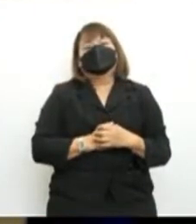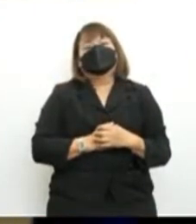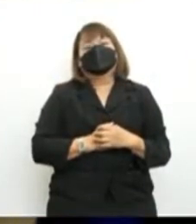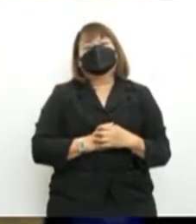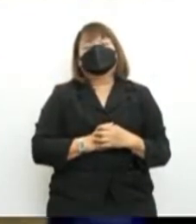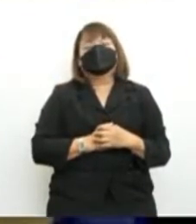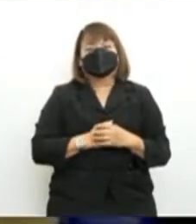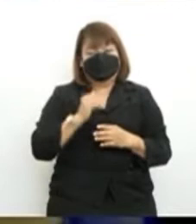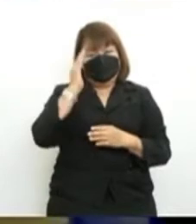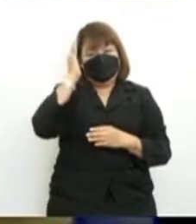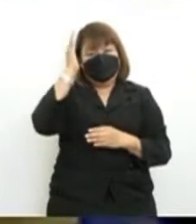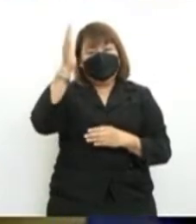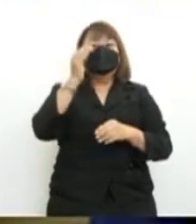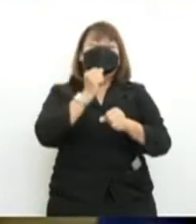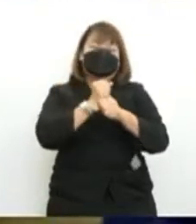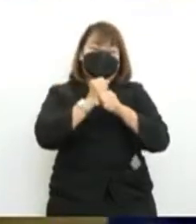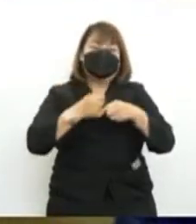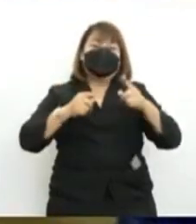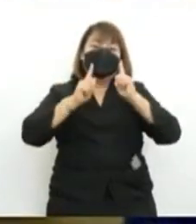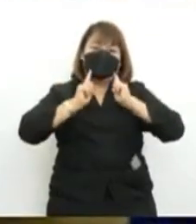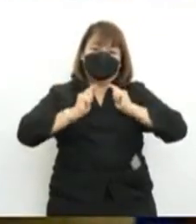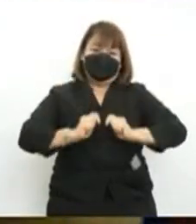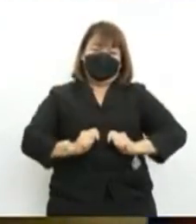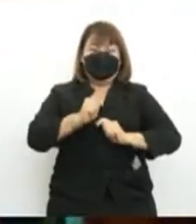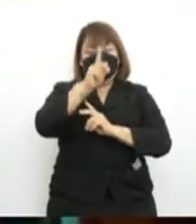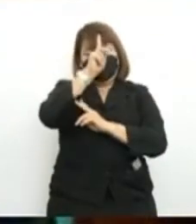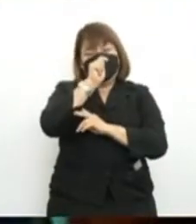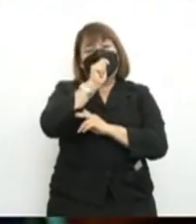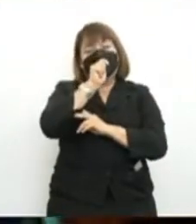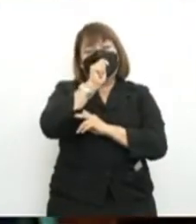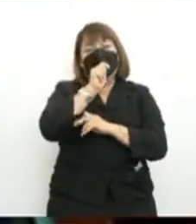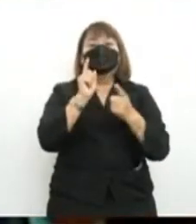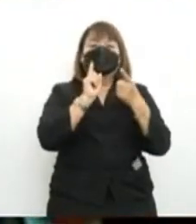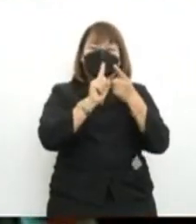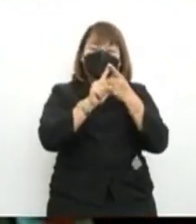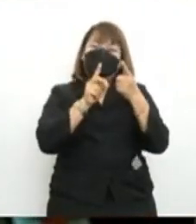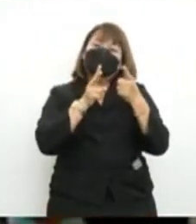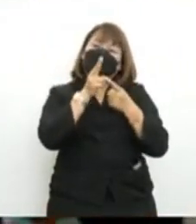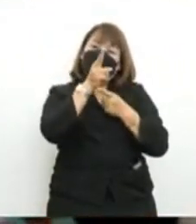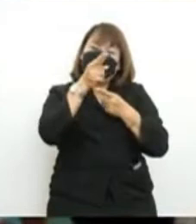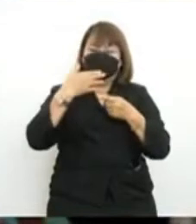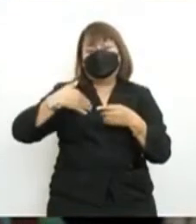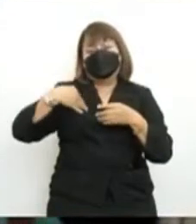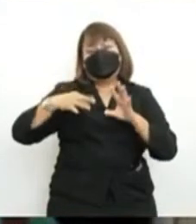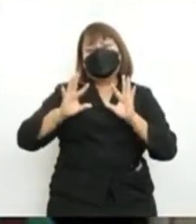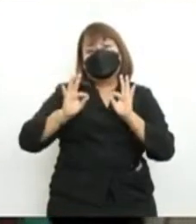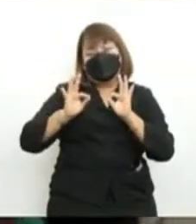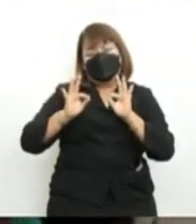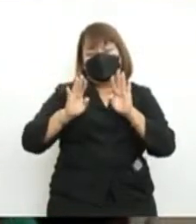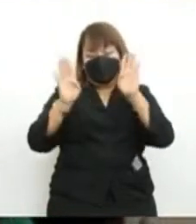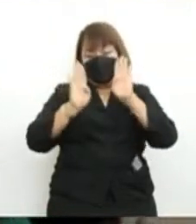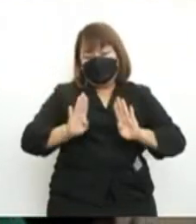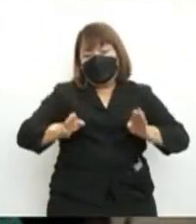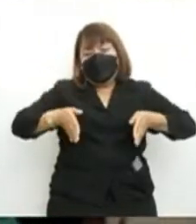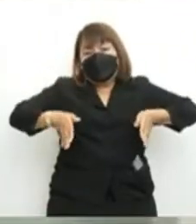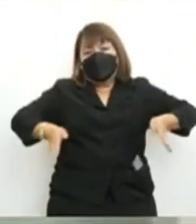ต่อไปเป็นการทำลำตัวตุ๊กตาค่ะ 1. ตัดผ้ากาวตามแบบกระโปรงแล้วนำไป